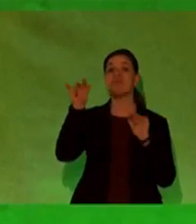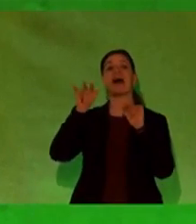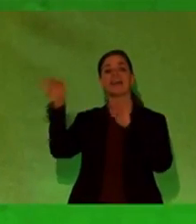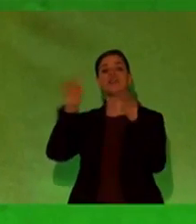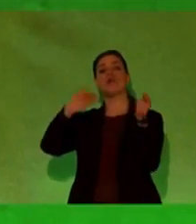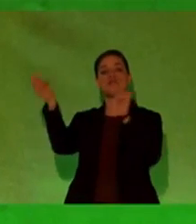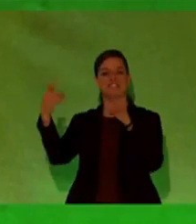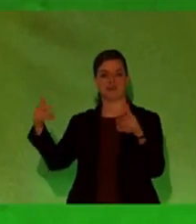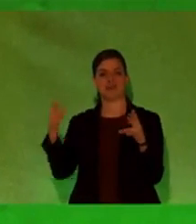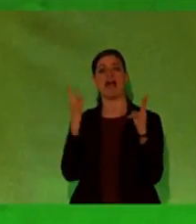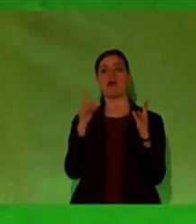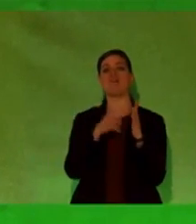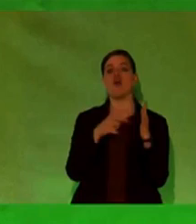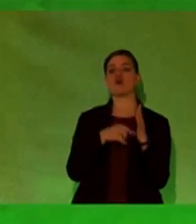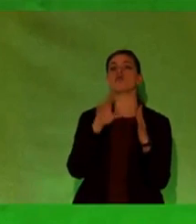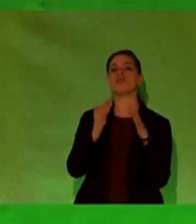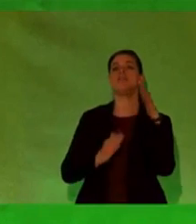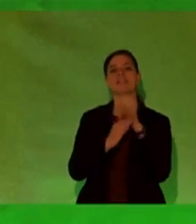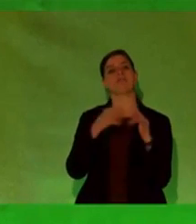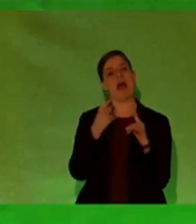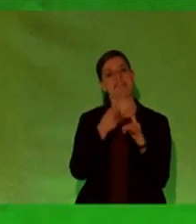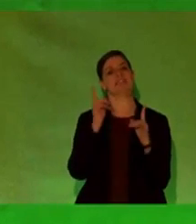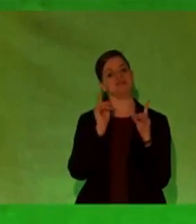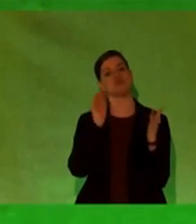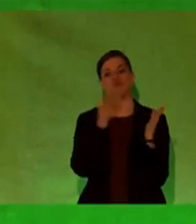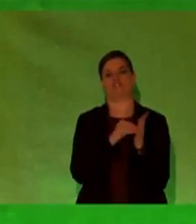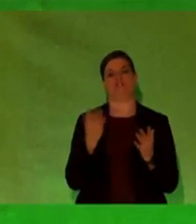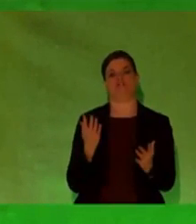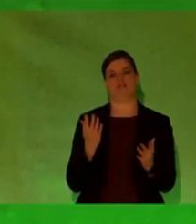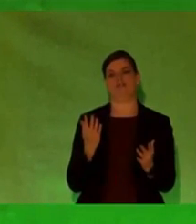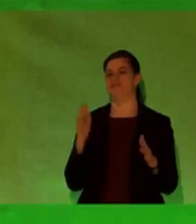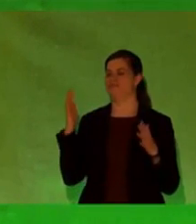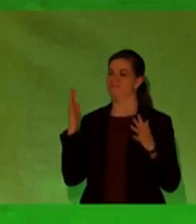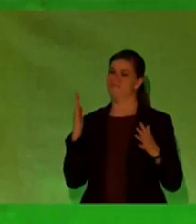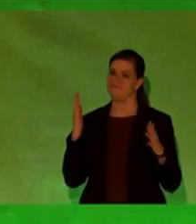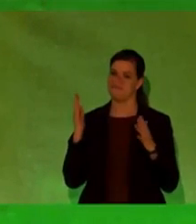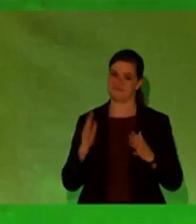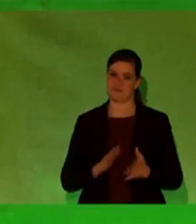dem Maximalziel sollten in unserem Programm stehen.